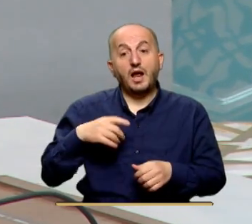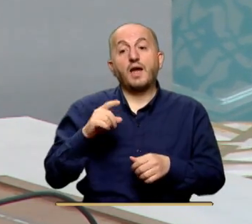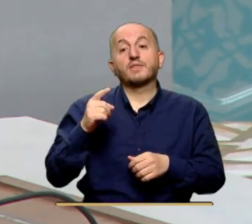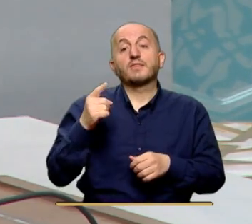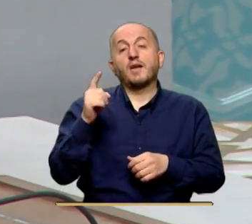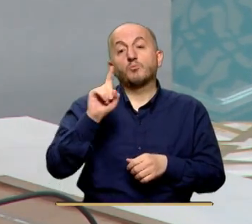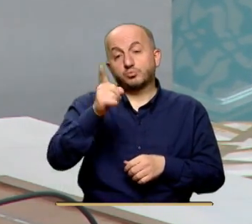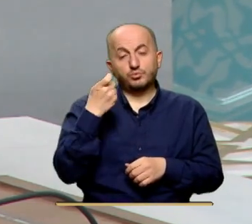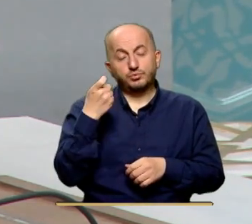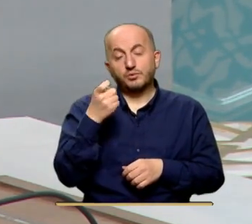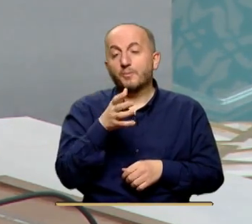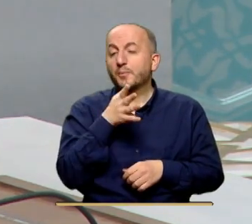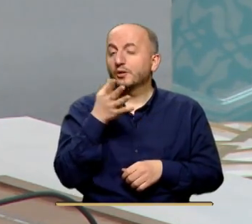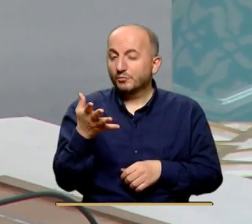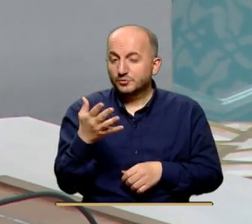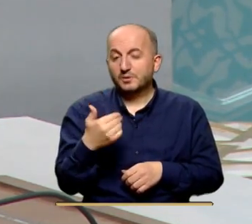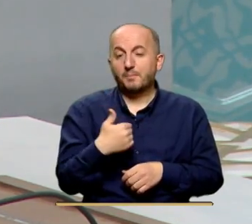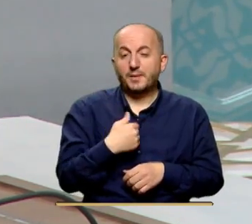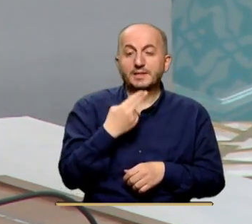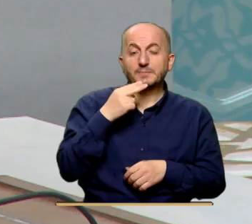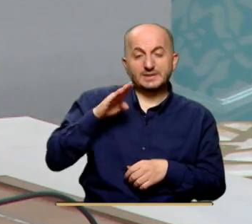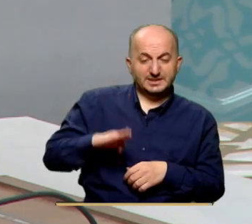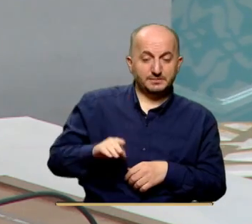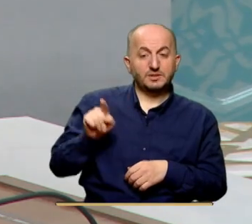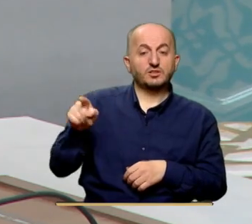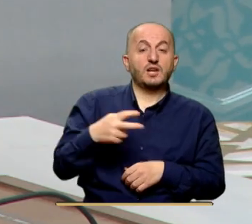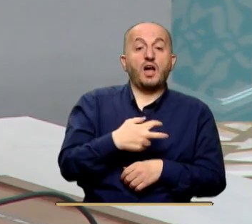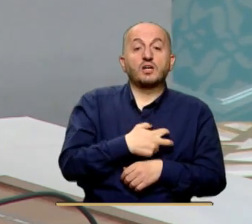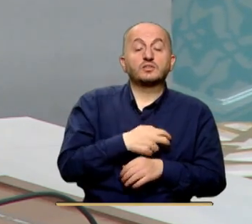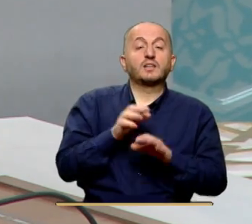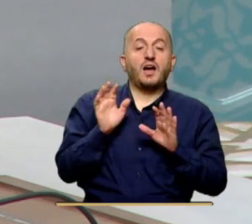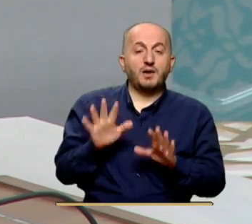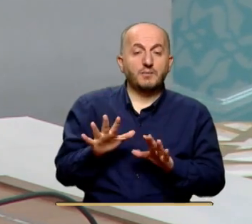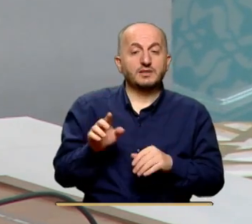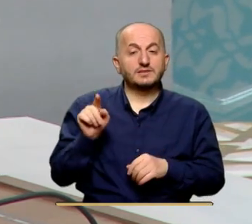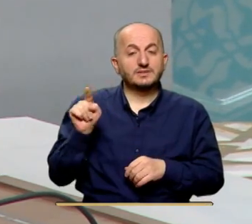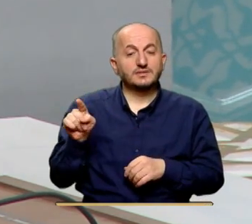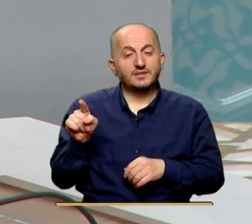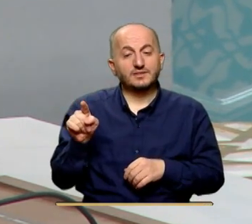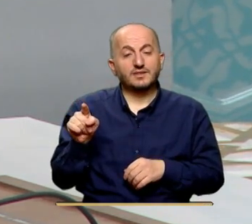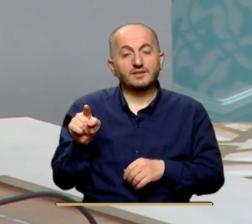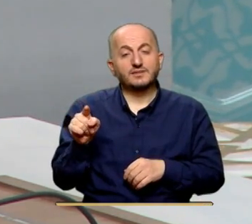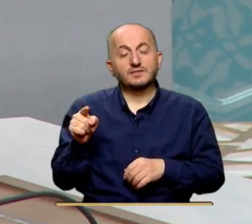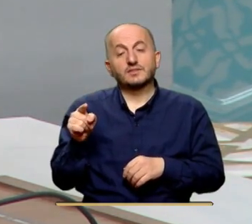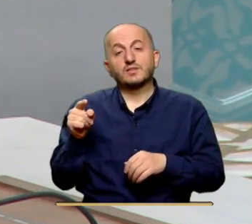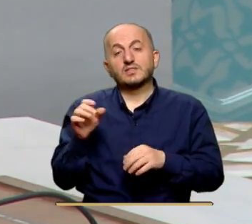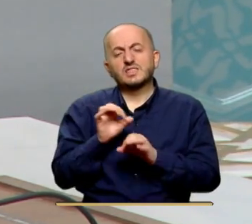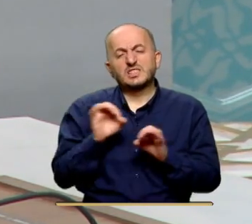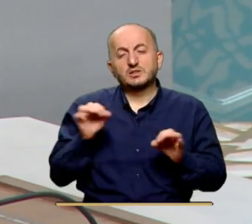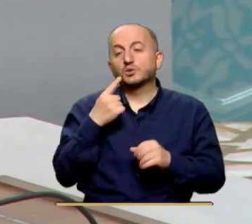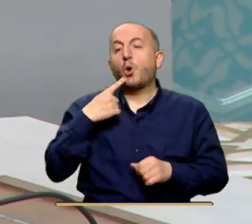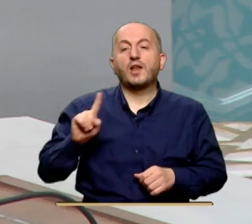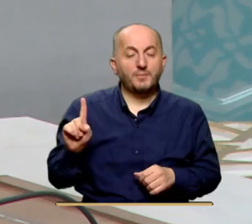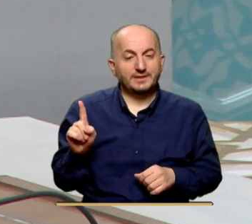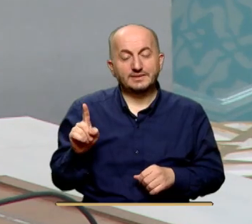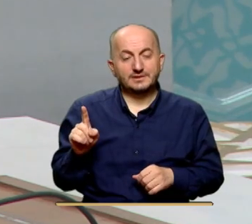bul. Biliyor musun ki benim kızım da sana aşıktı ama seni minnet duygusuna sokmamak için hiç dile